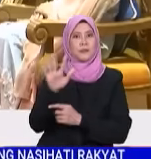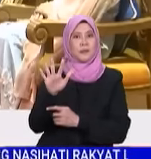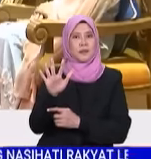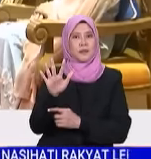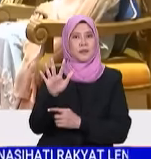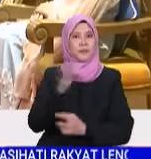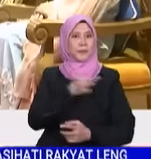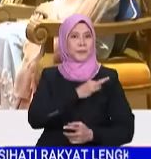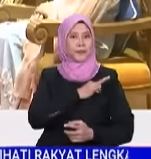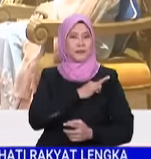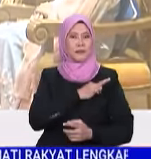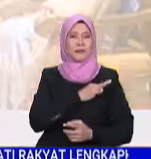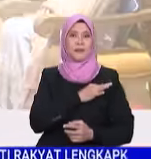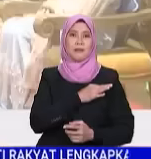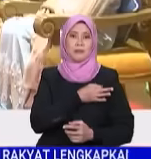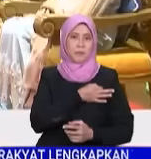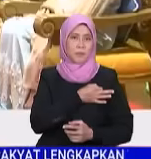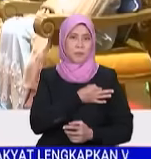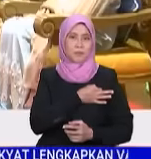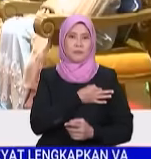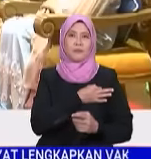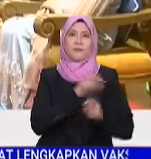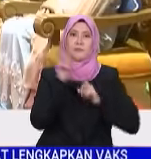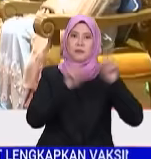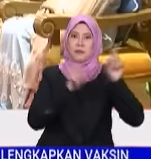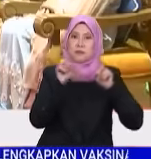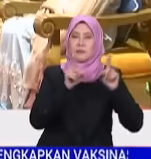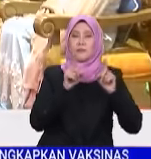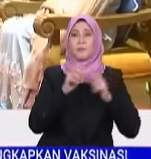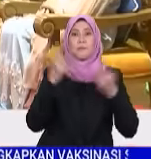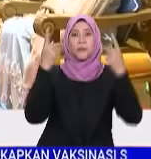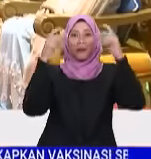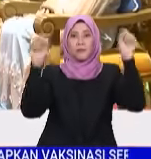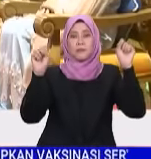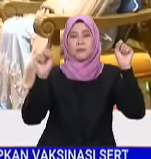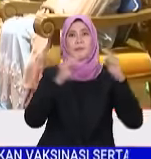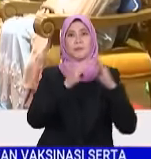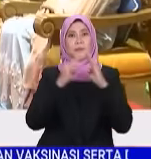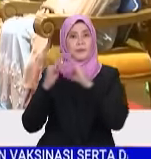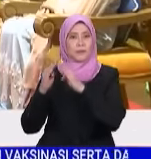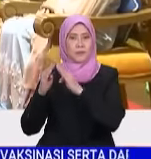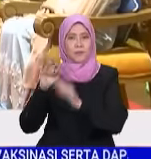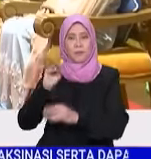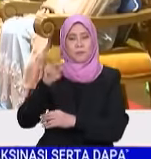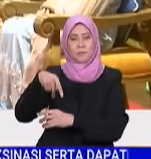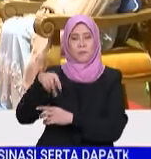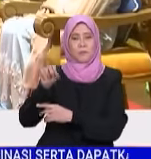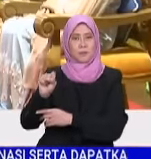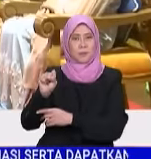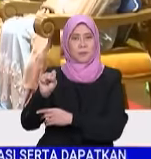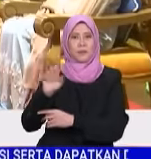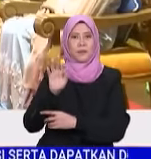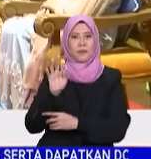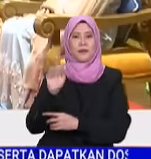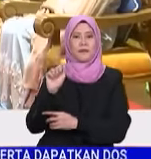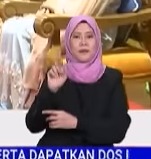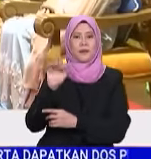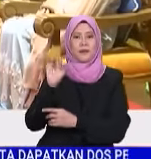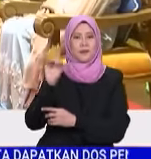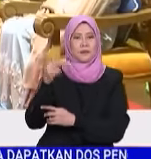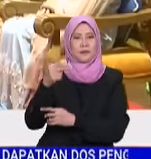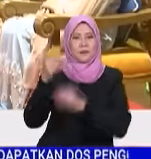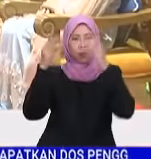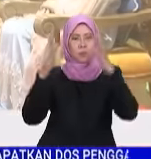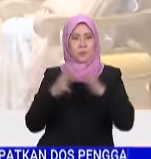pingat Bintang Setia Kinabalu antaranya timbalan presiden Majlis perbandaran Sandakan MPS Faridah giau guru